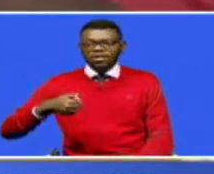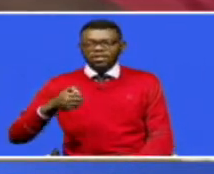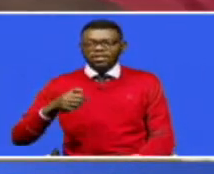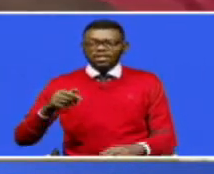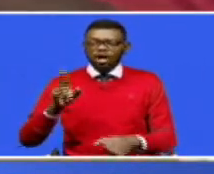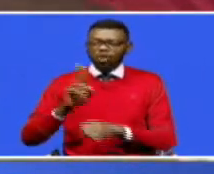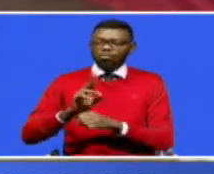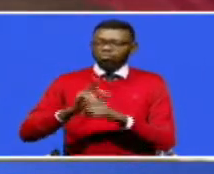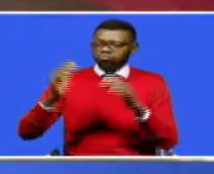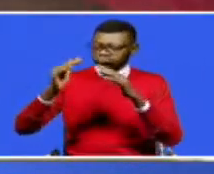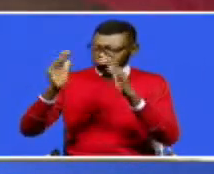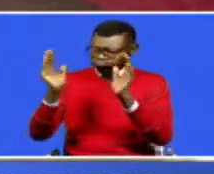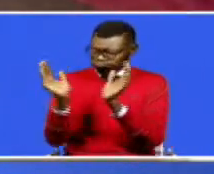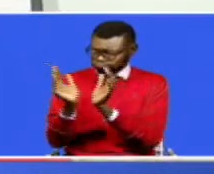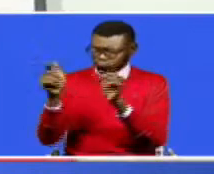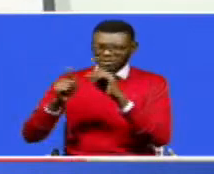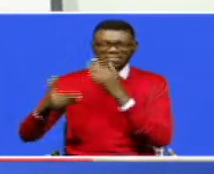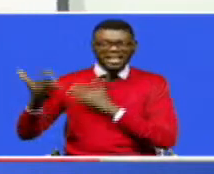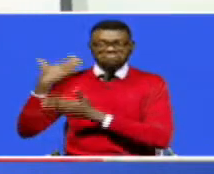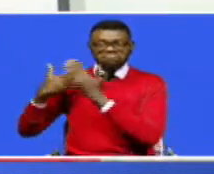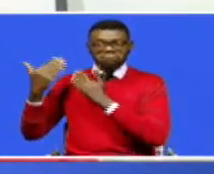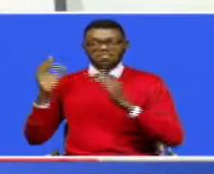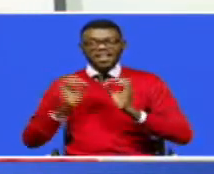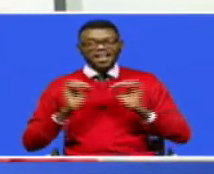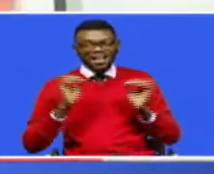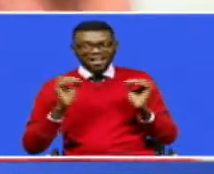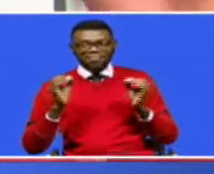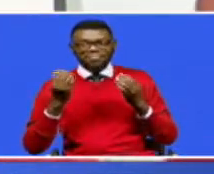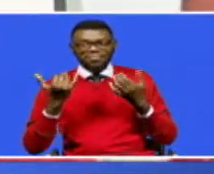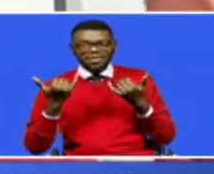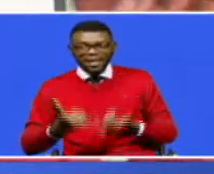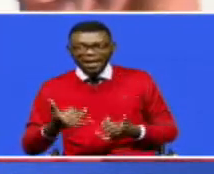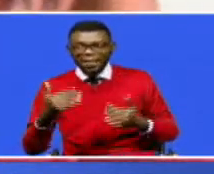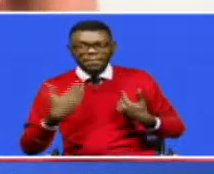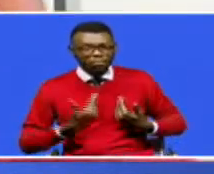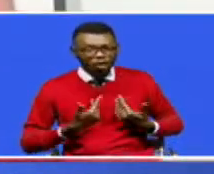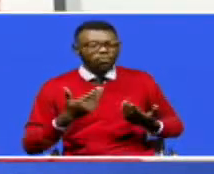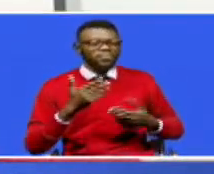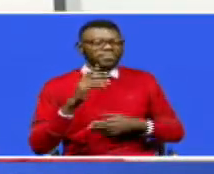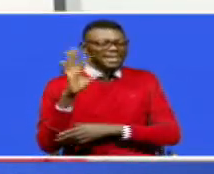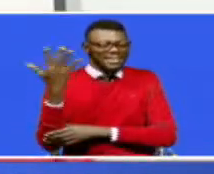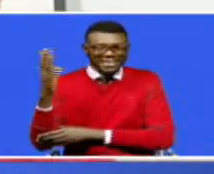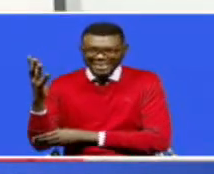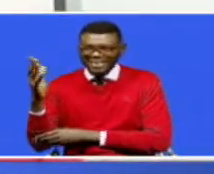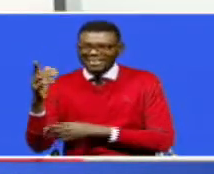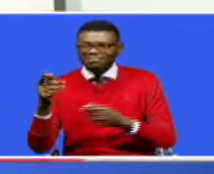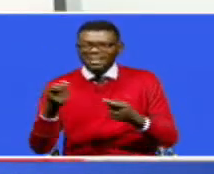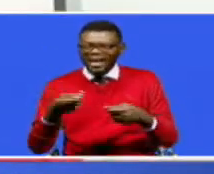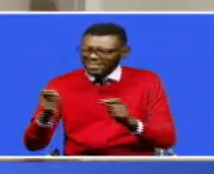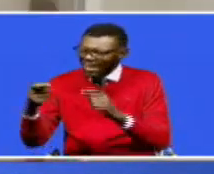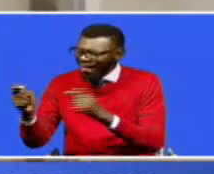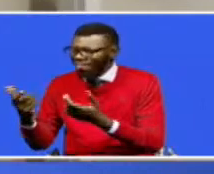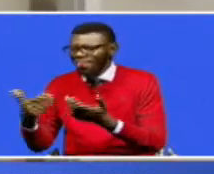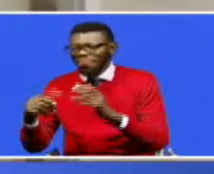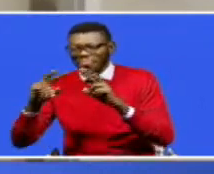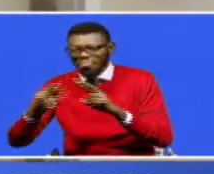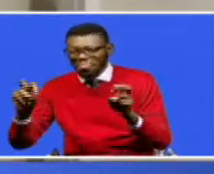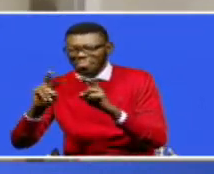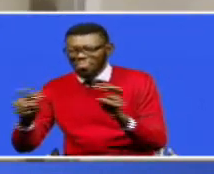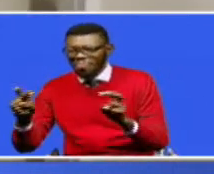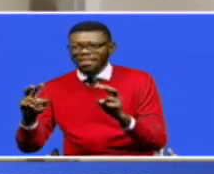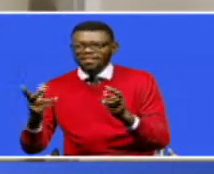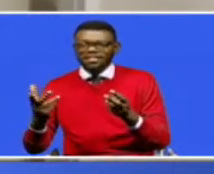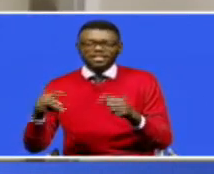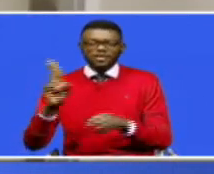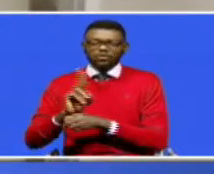vile watu wengi wanajua. Sasa saizi watu waende tafuta mavitu wa mstuni ile kama itete ama nini ama associate ya kukoronini hiyo